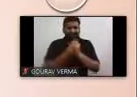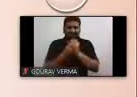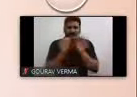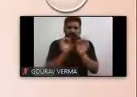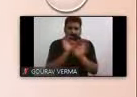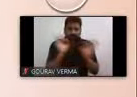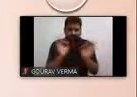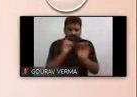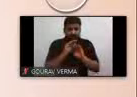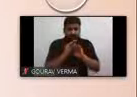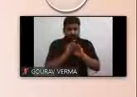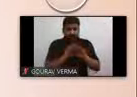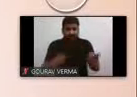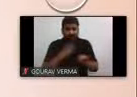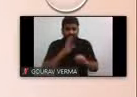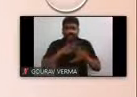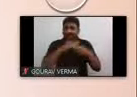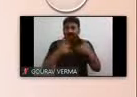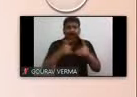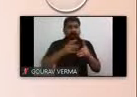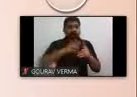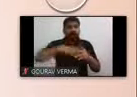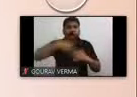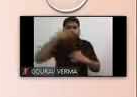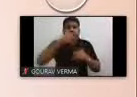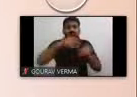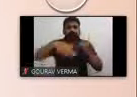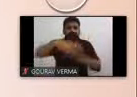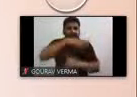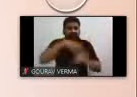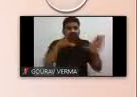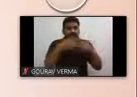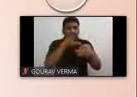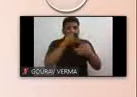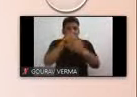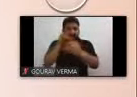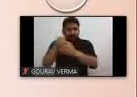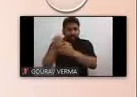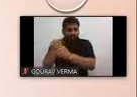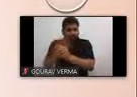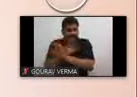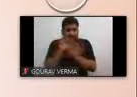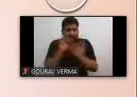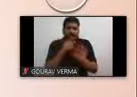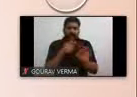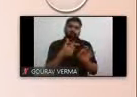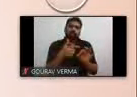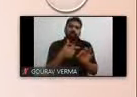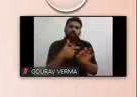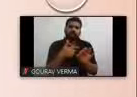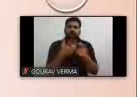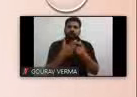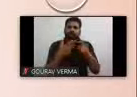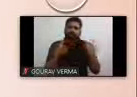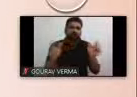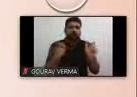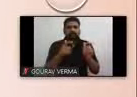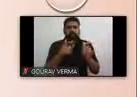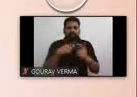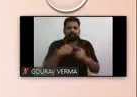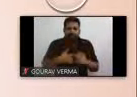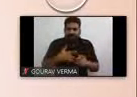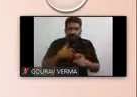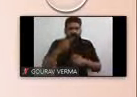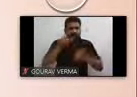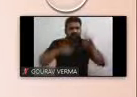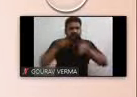हैज नेवर बी एक्सपोज्ड टू दिस ग्रुप सिचुएशन, देयर इज अ लॉट ऑफ बॉडी अडोर, अलग अलग लोग